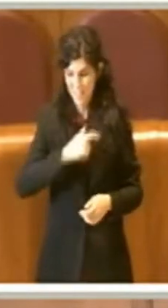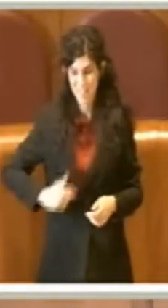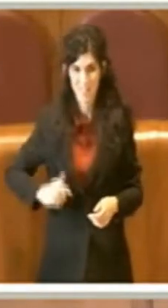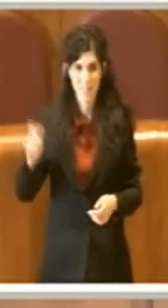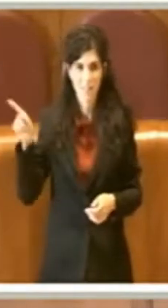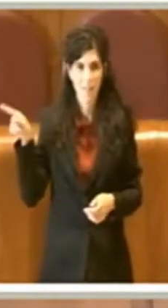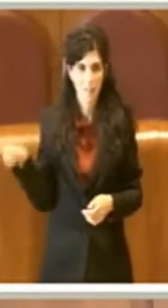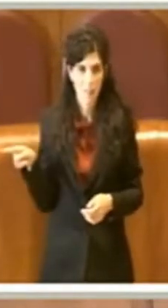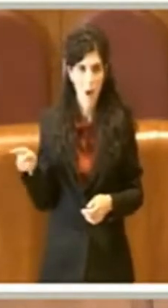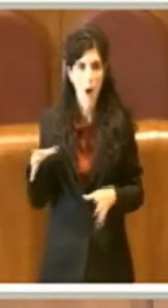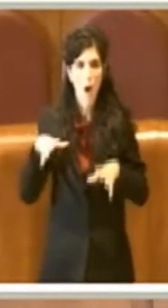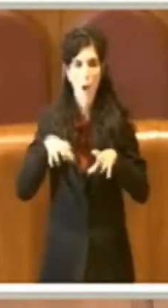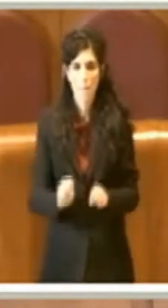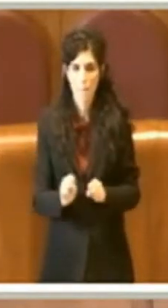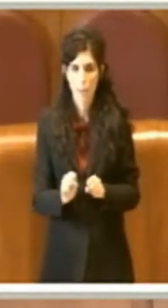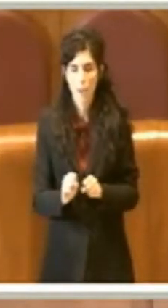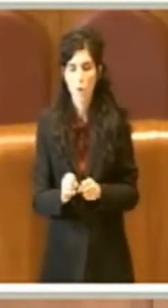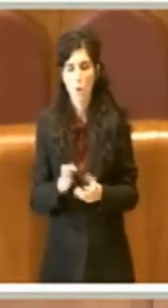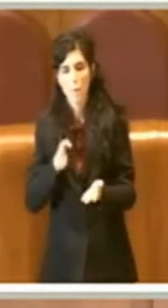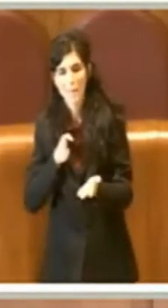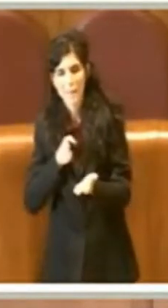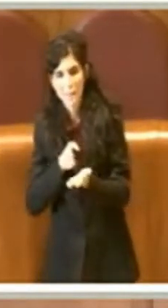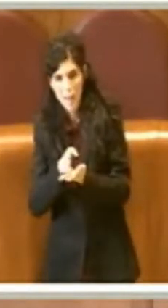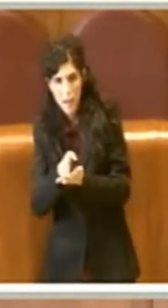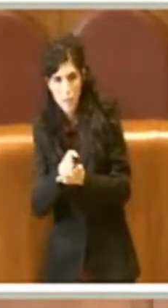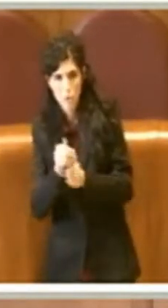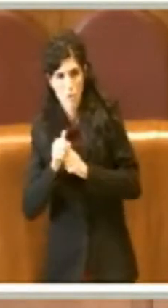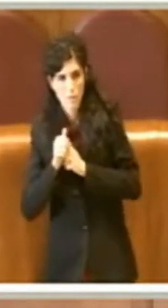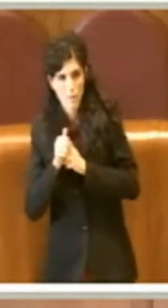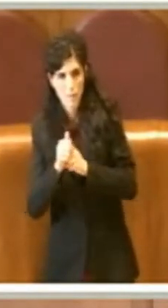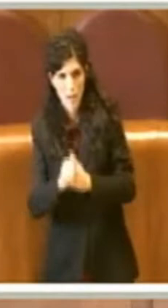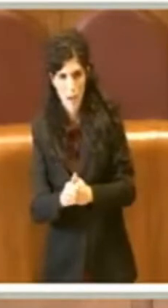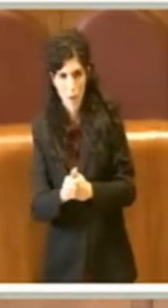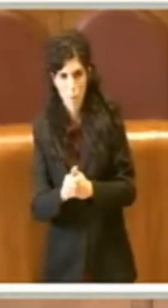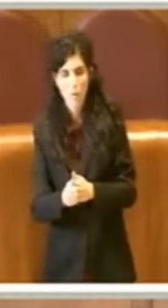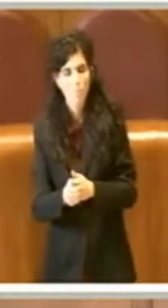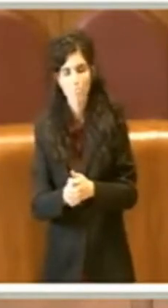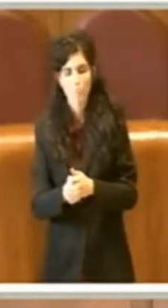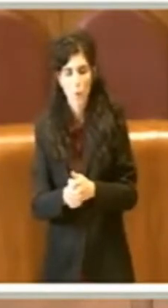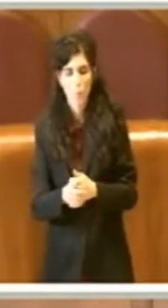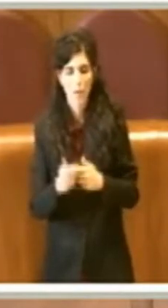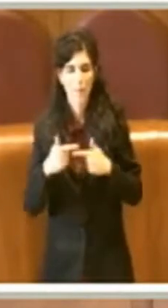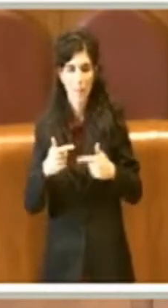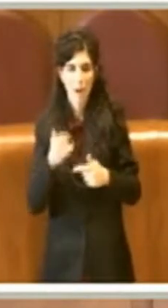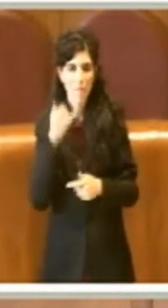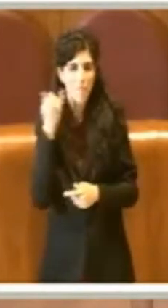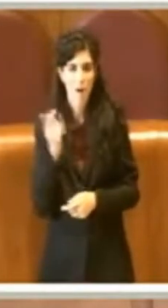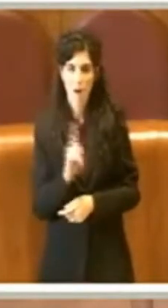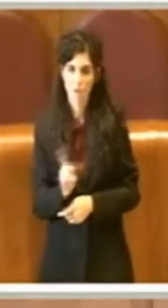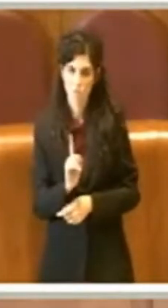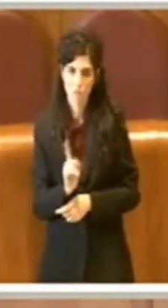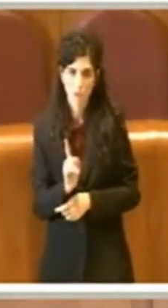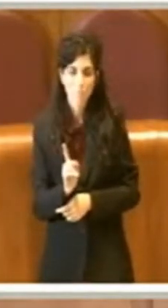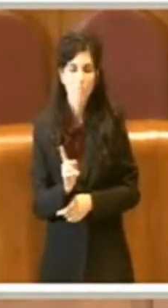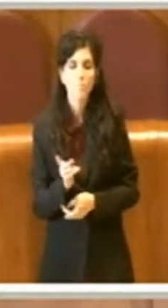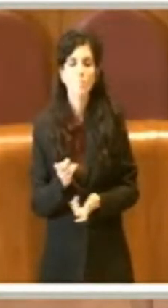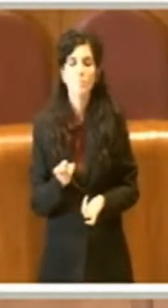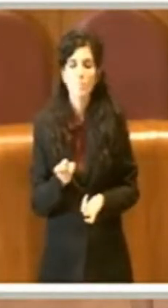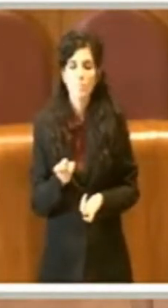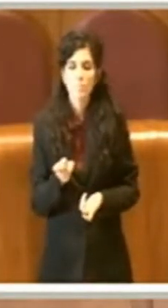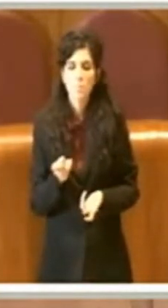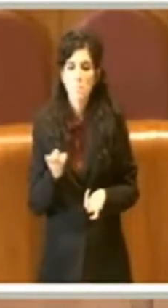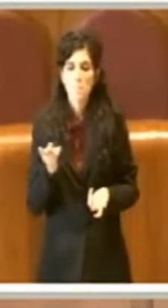giunta in una determinata direzione questa perseguire questa direzione non sarà sicuramente facile e tuttavia appunto